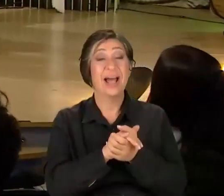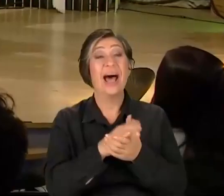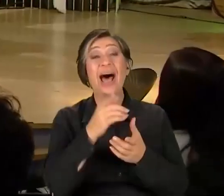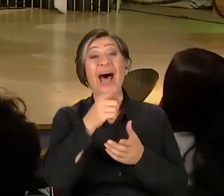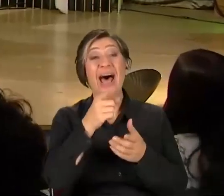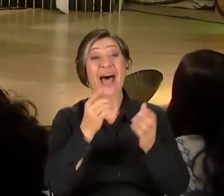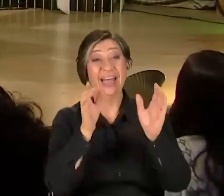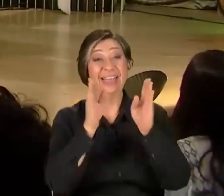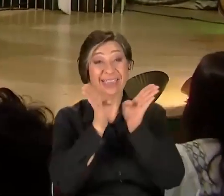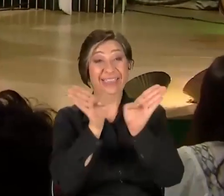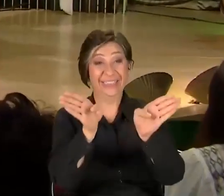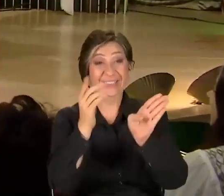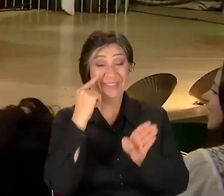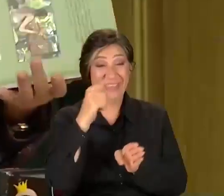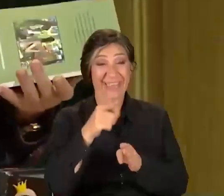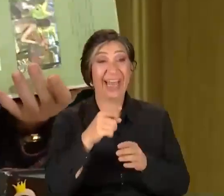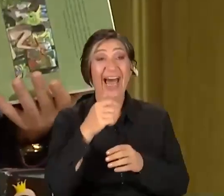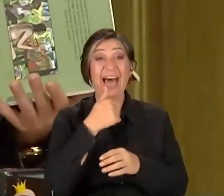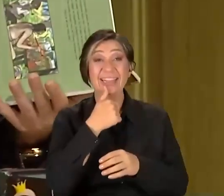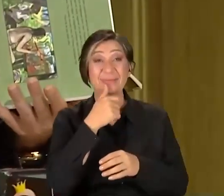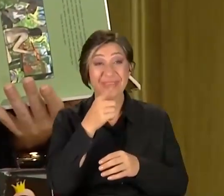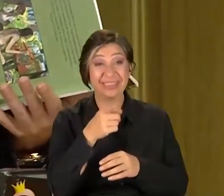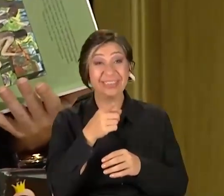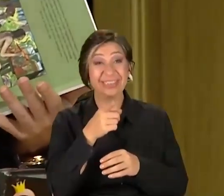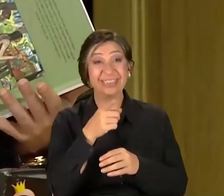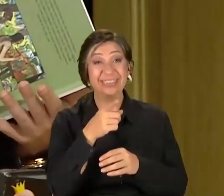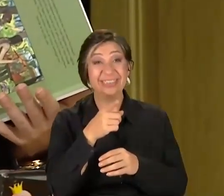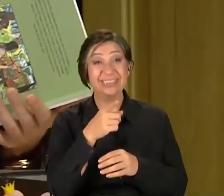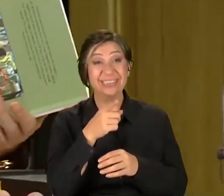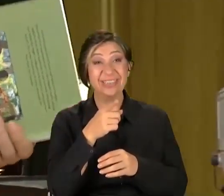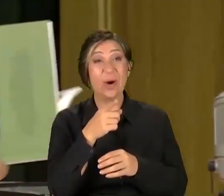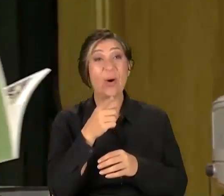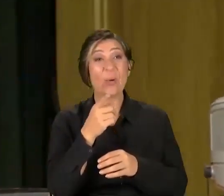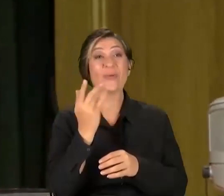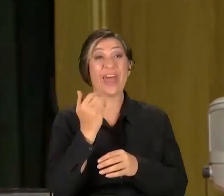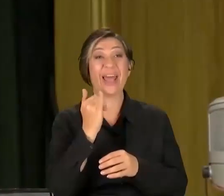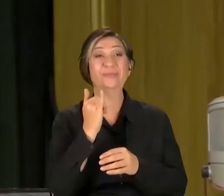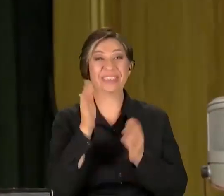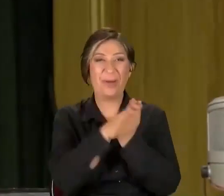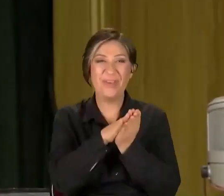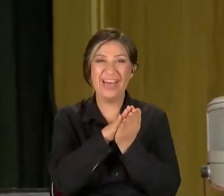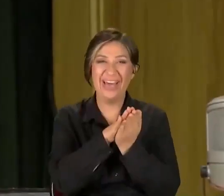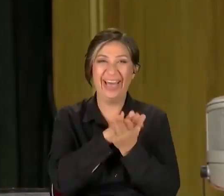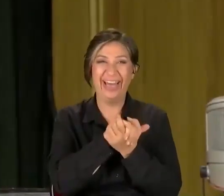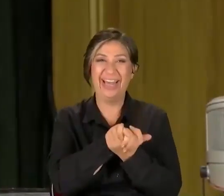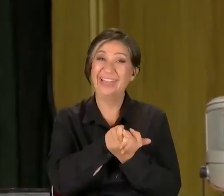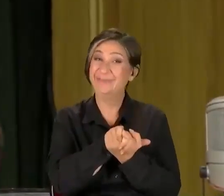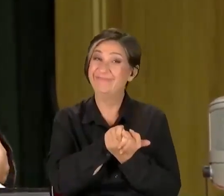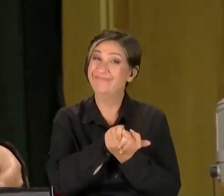al işte, al, al, al. Sen işte bak. Adamın, al. Oo, bu fenaymış.